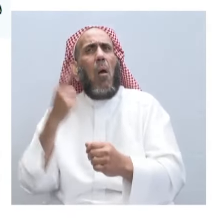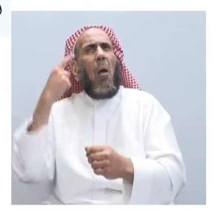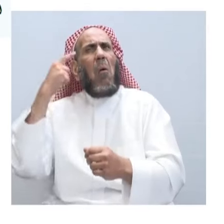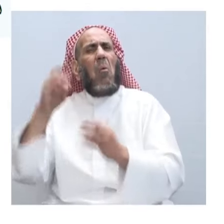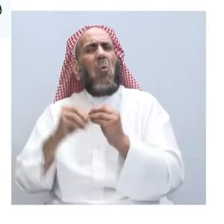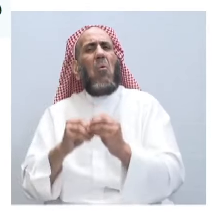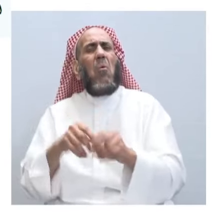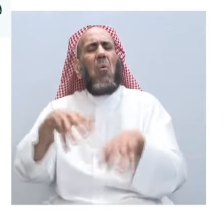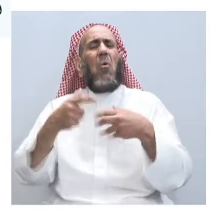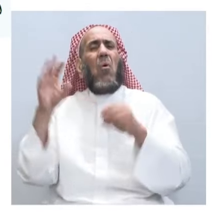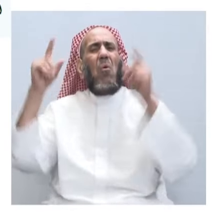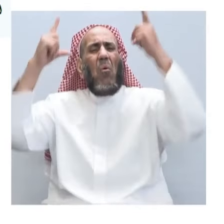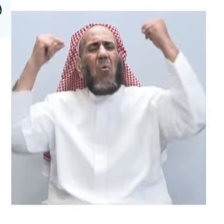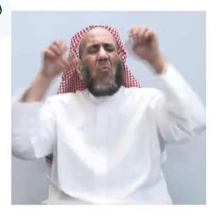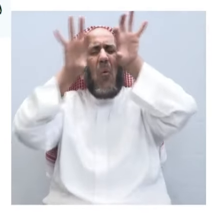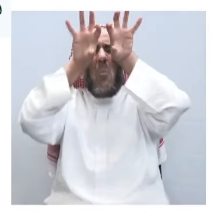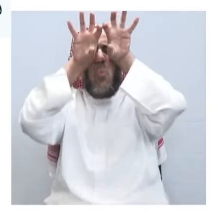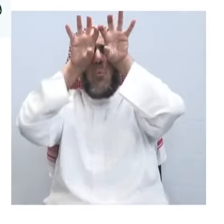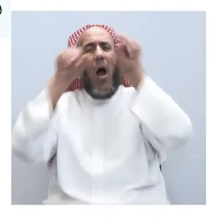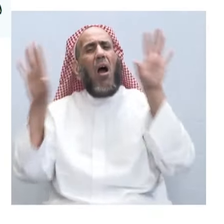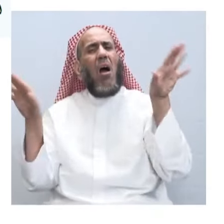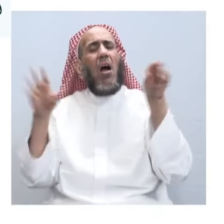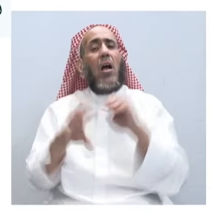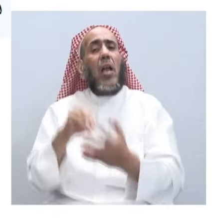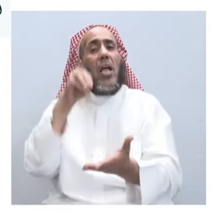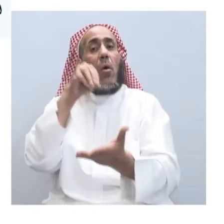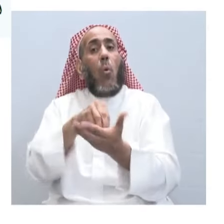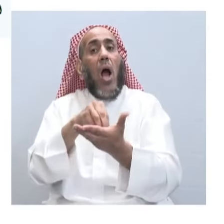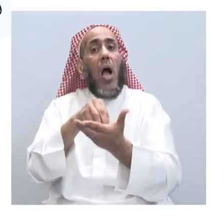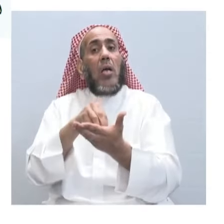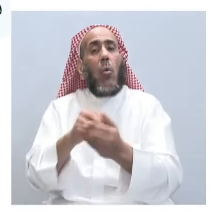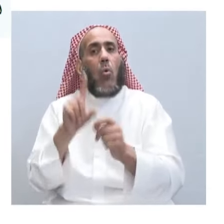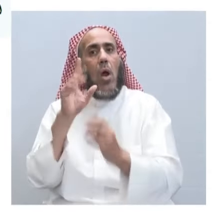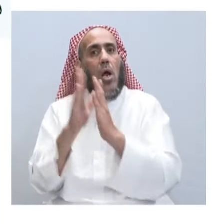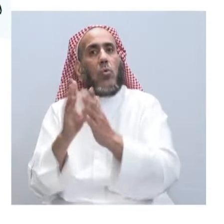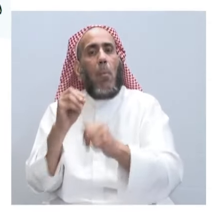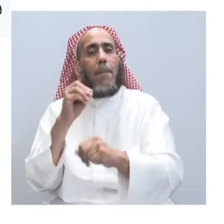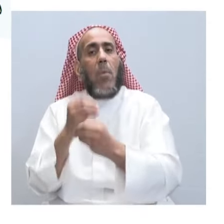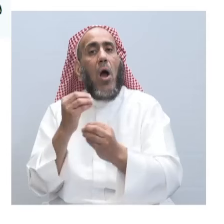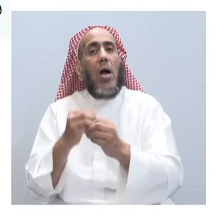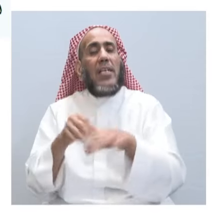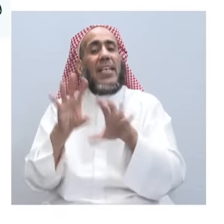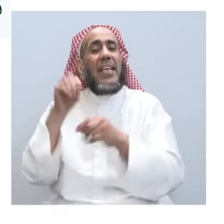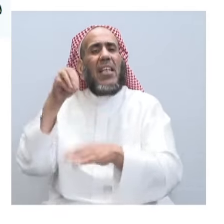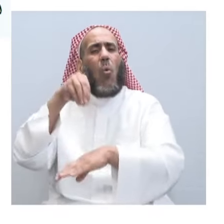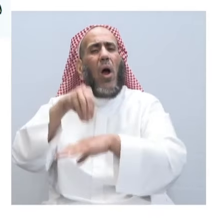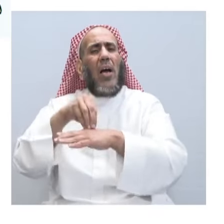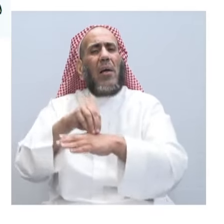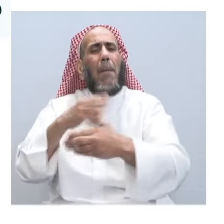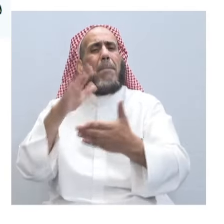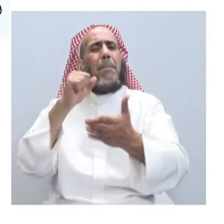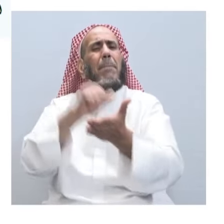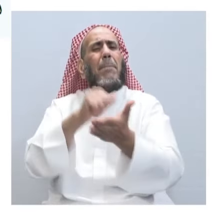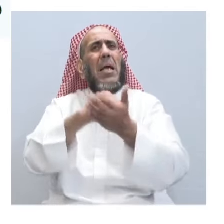البومه من انها اذا وقعت ركزوا معي اذا وقعت على